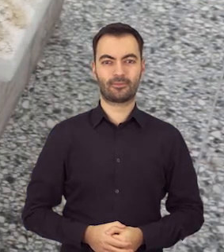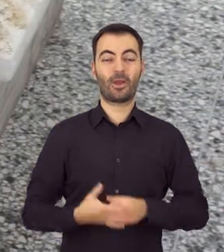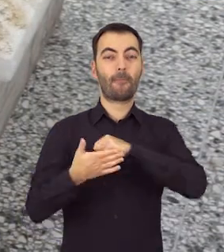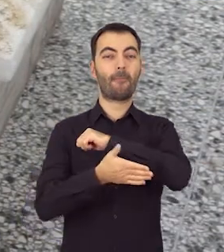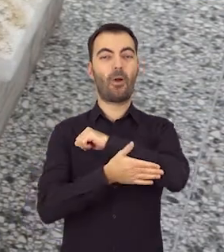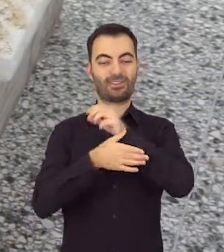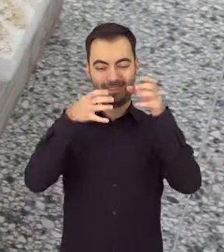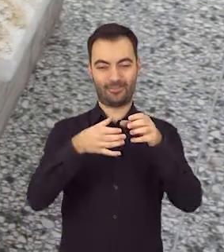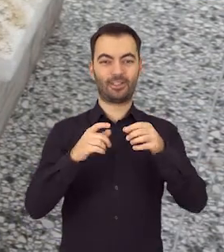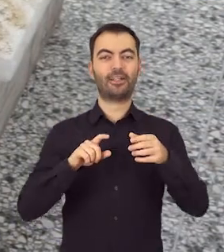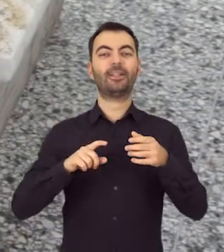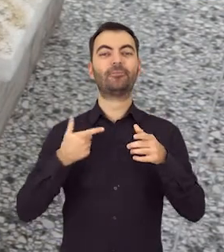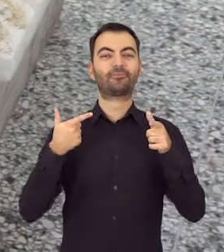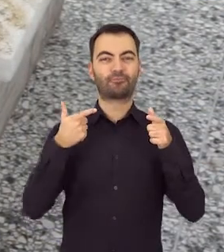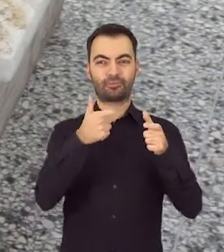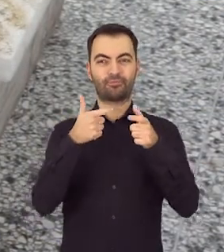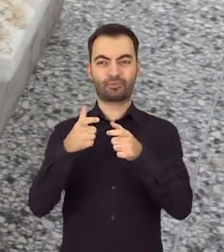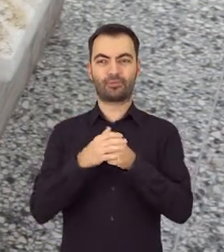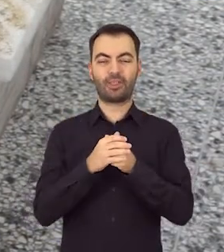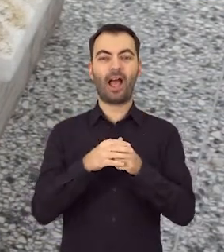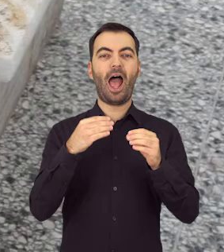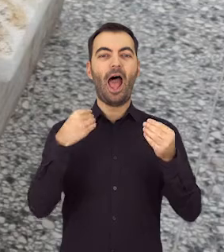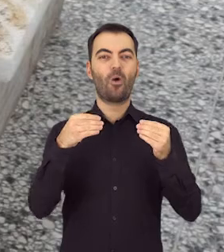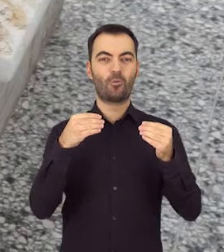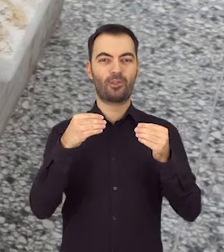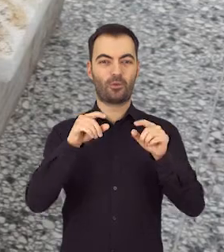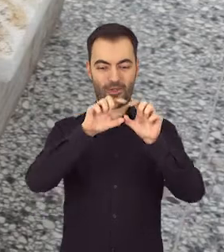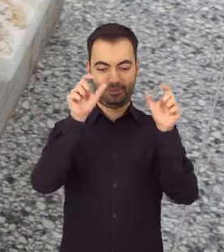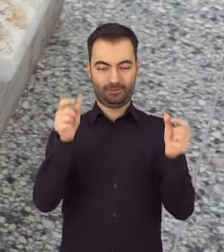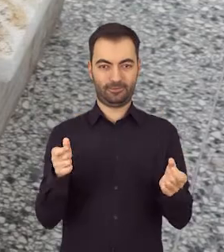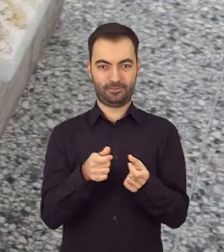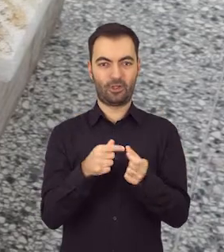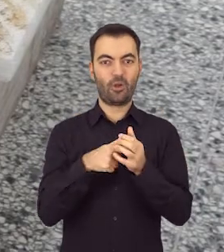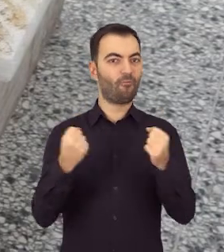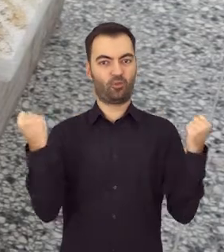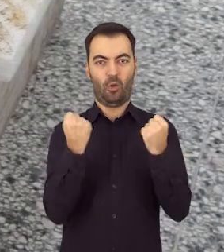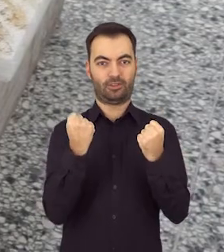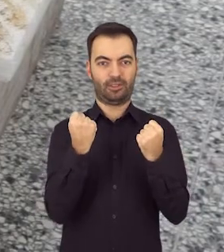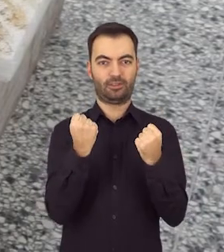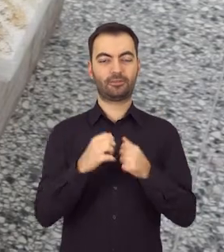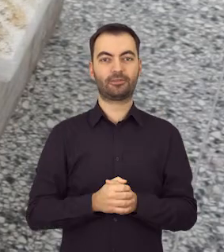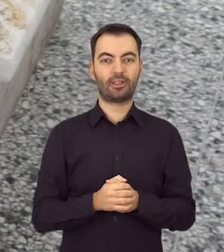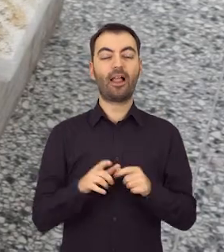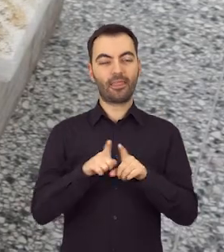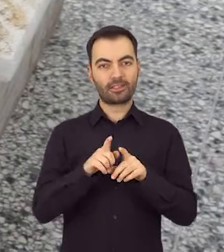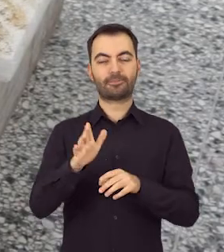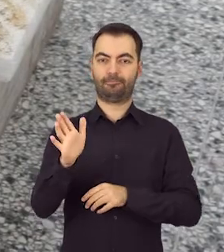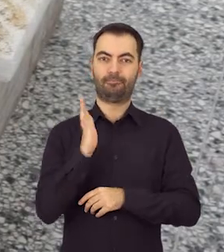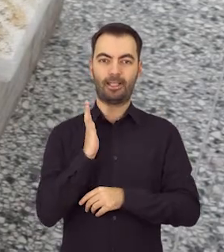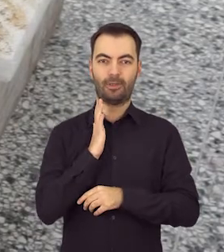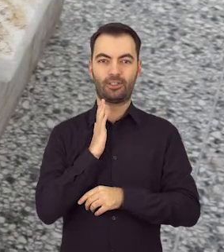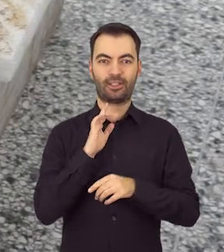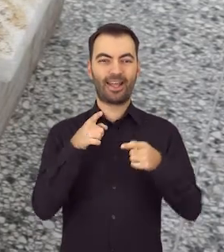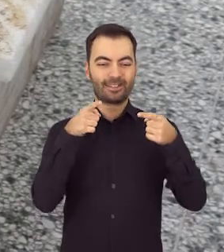Do podstaw rzeźb przykręcono wykonane z aluminium ramki, które stanowią ich wzmocnienie i jednocześnie